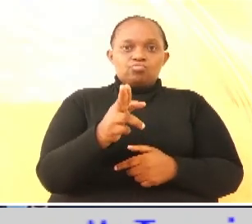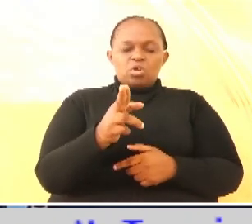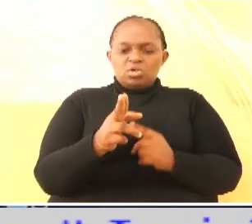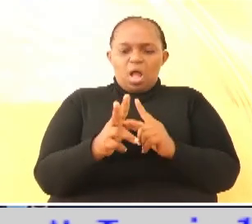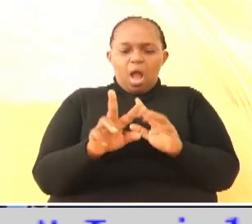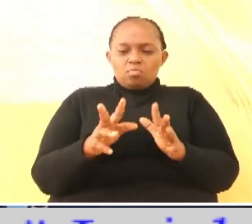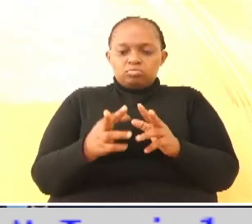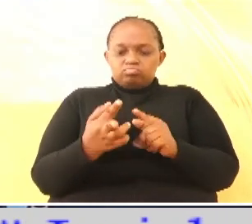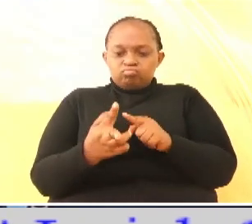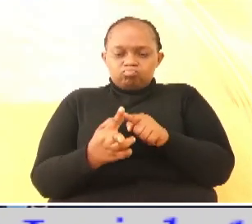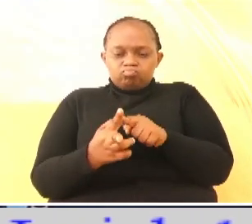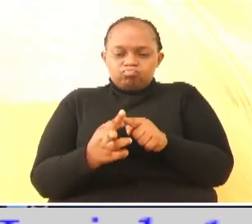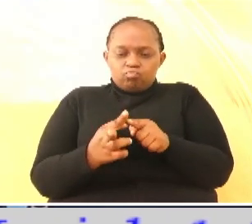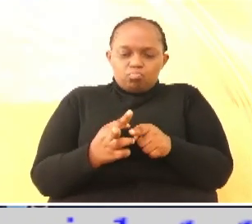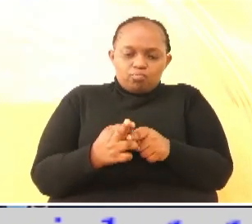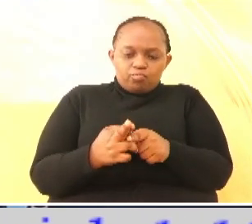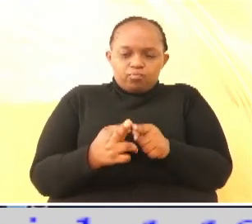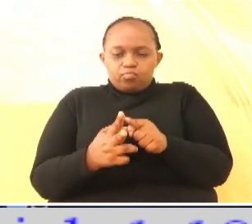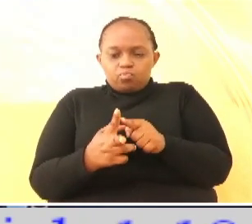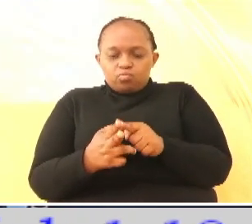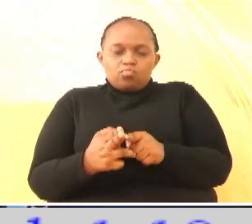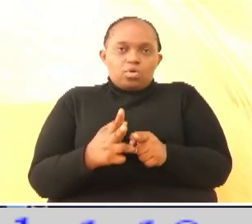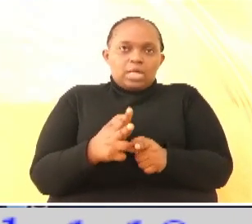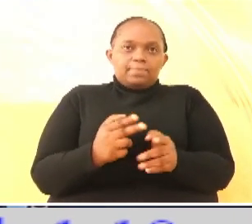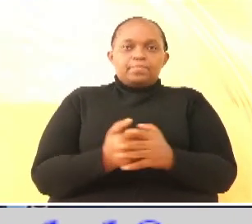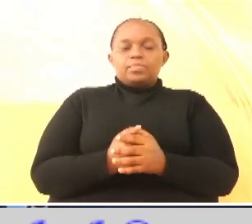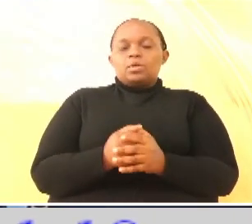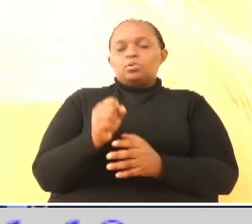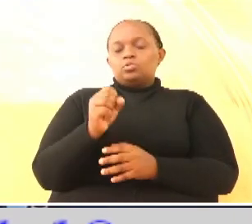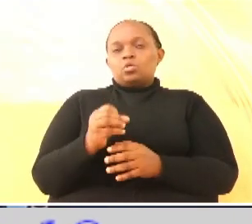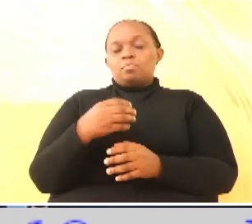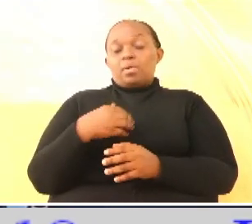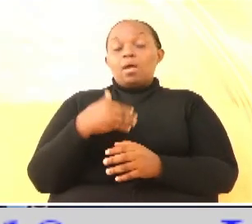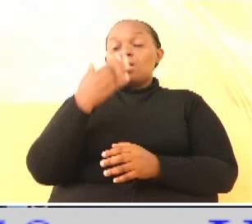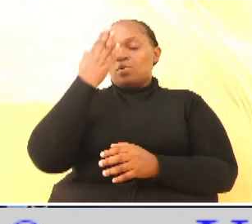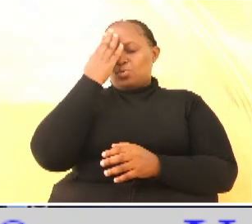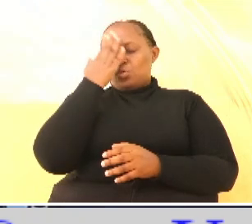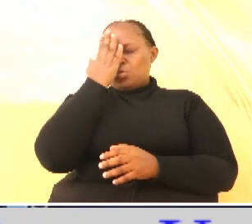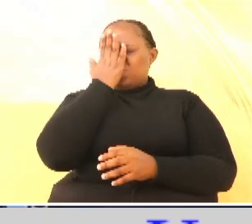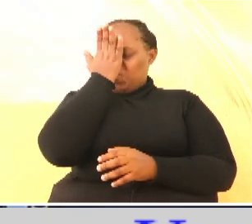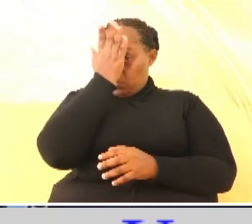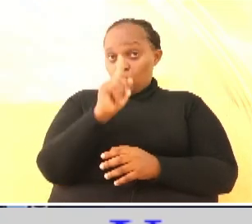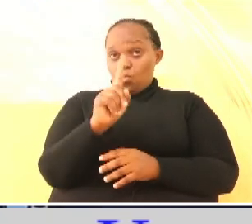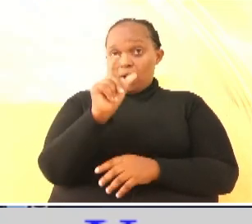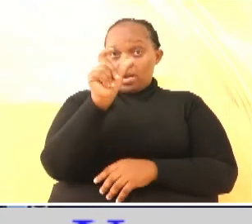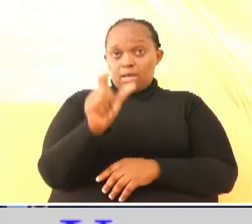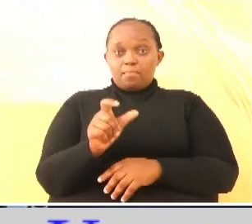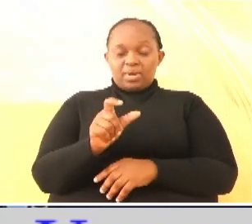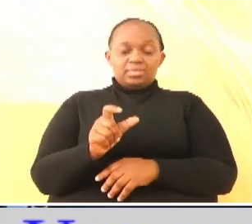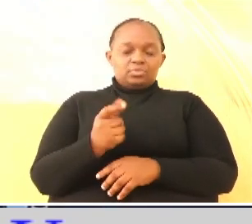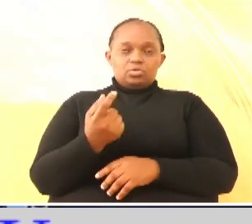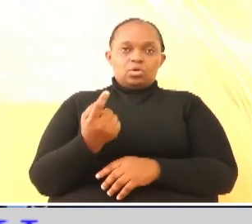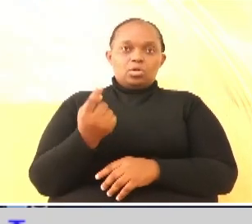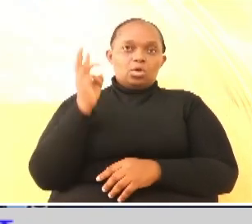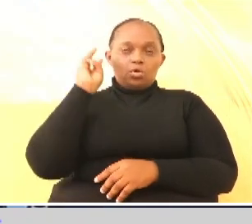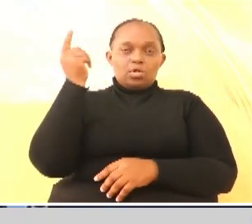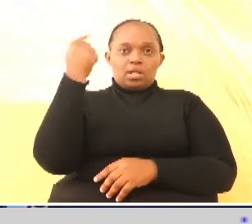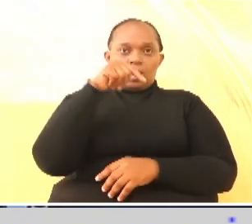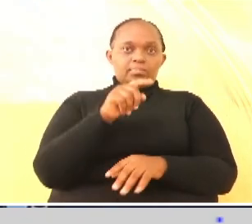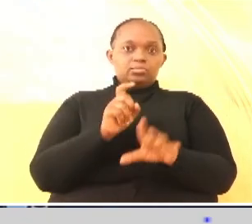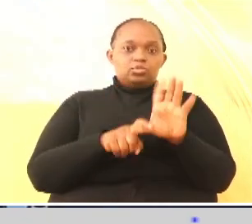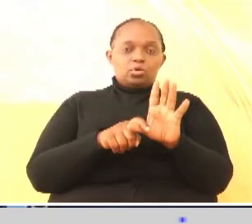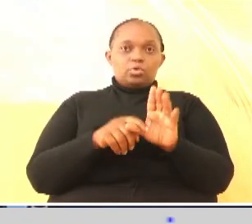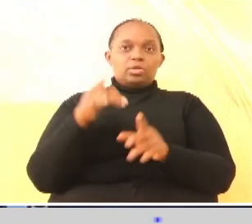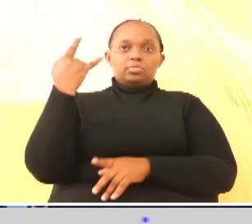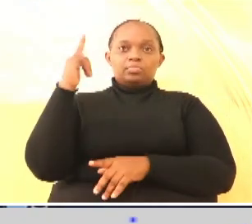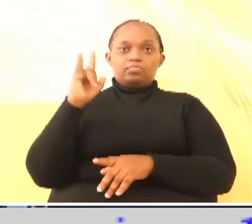najua nitapokea mtu wa Kasarani Central very soon. Kule Isili. Nimeoa mke mmoja ambaye